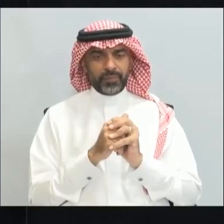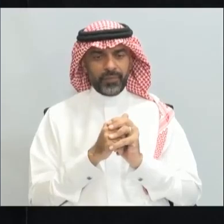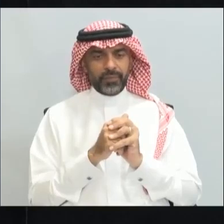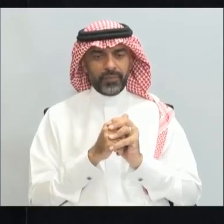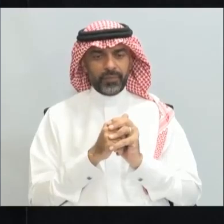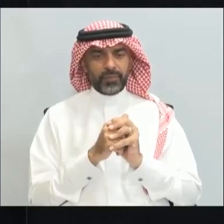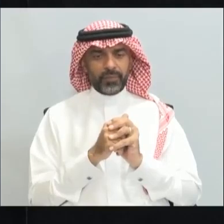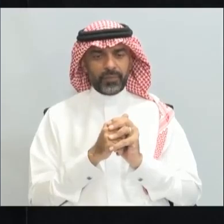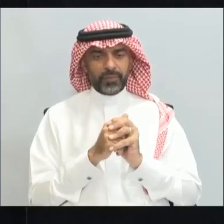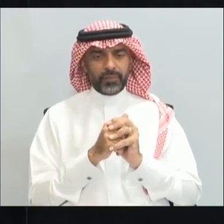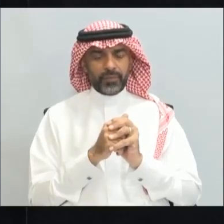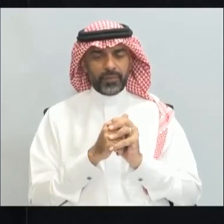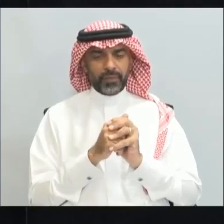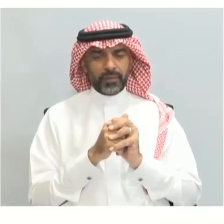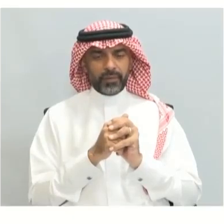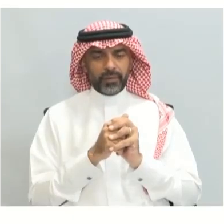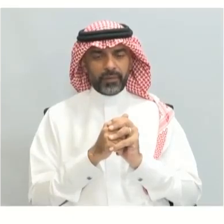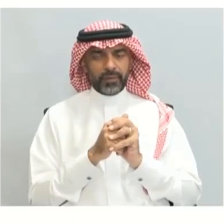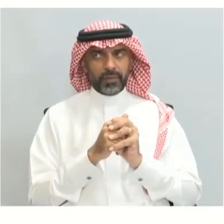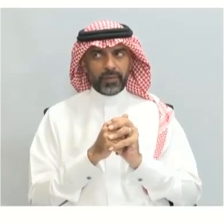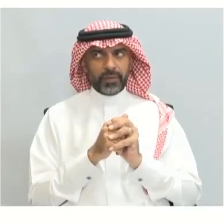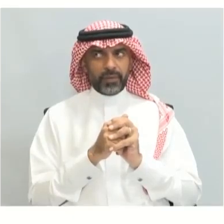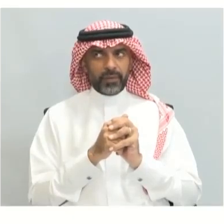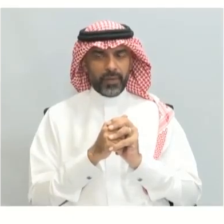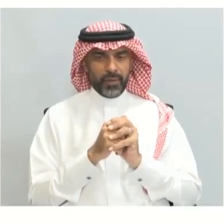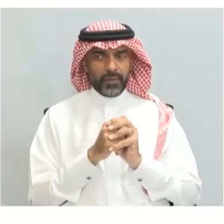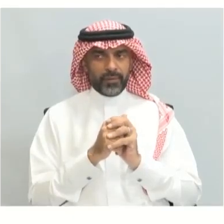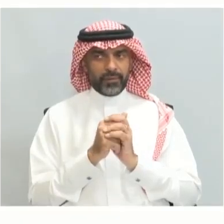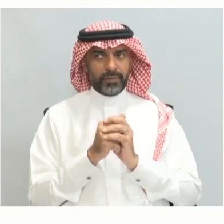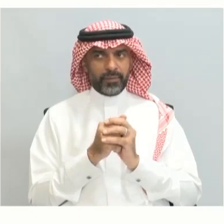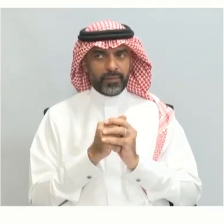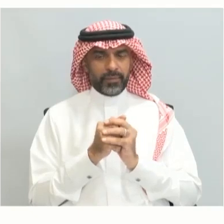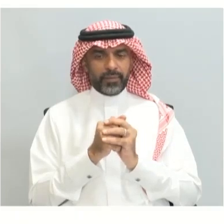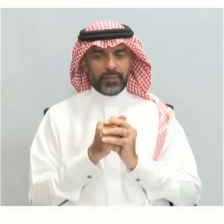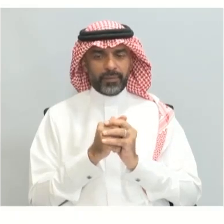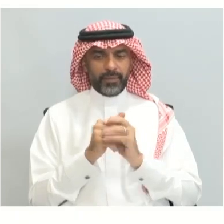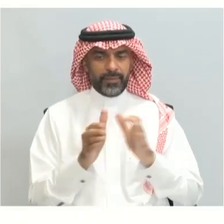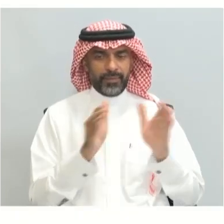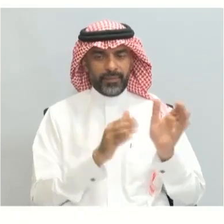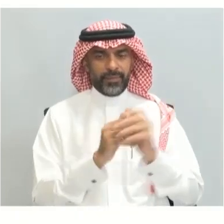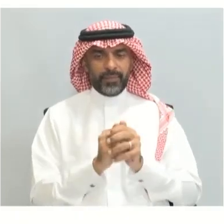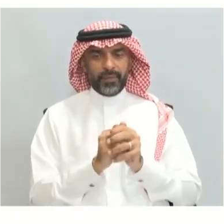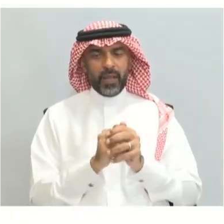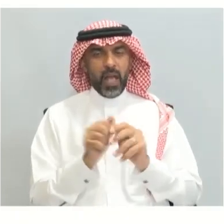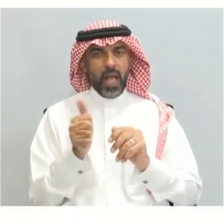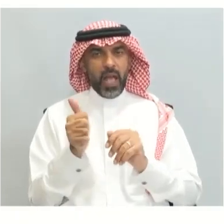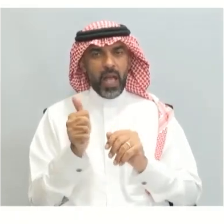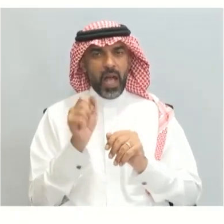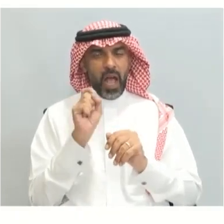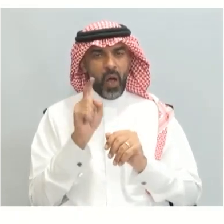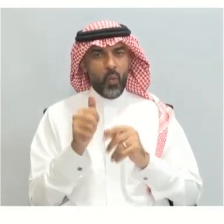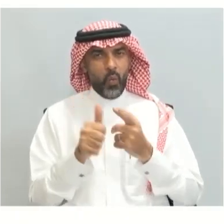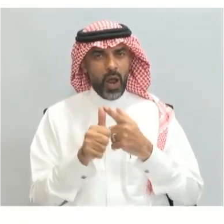الخريطه على الخريطه نفسها لكي نعرف الهدف من رسم ذلك واولى هذه